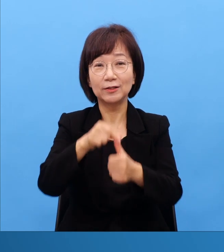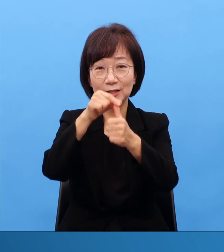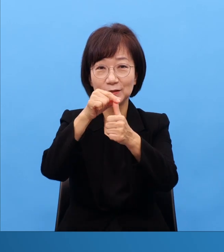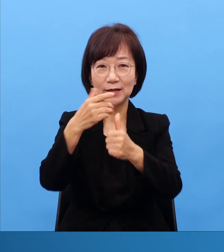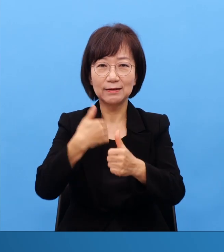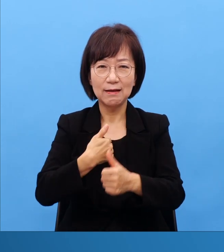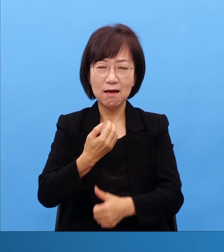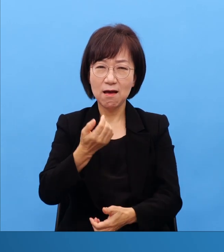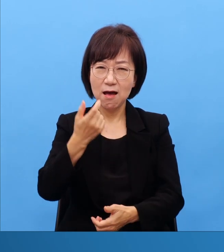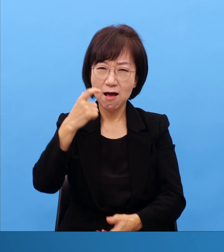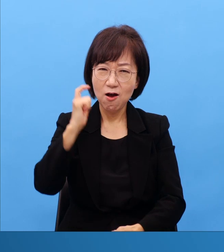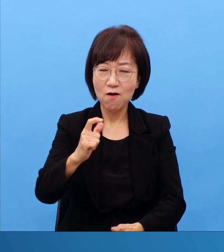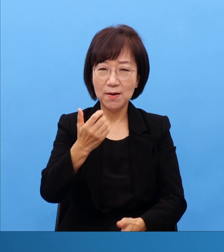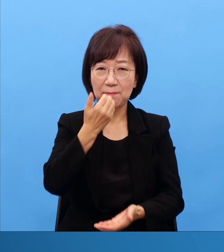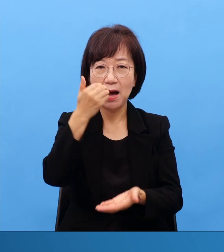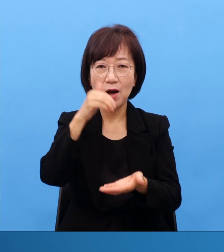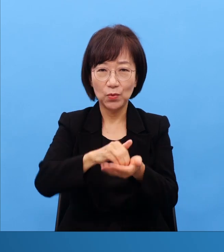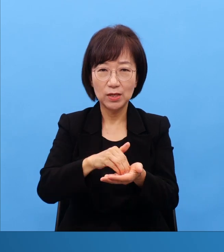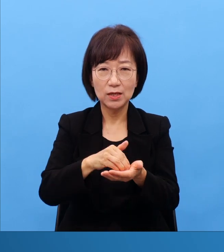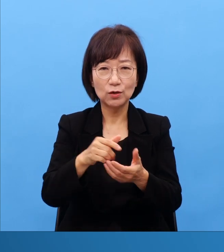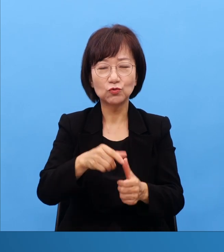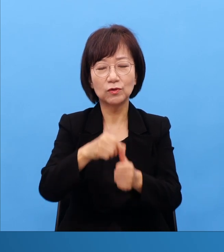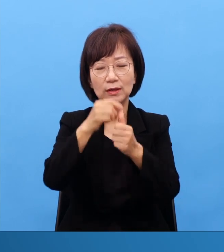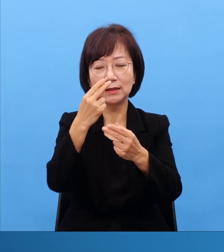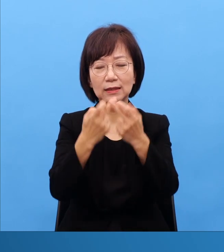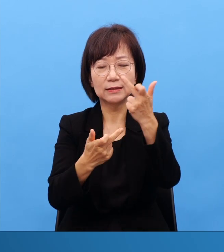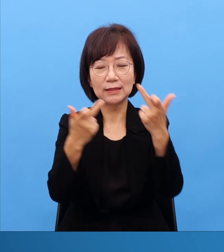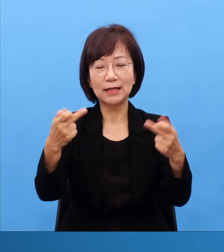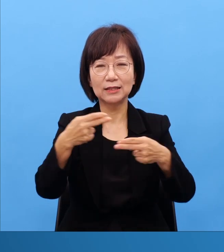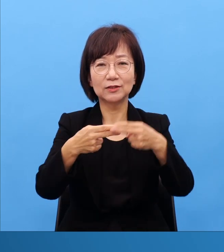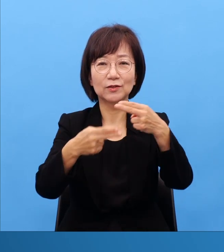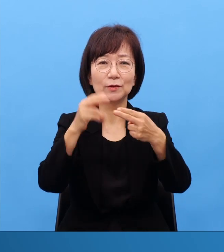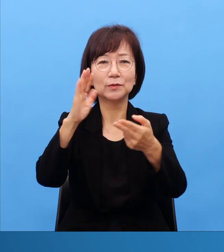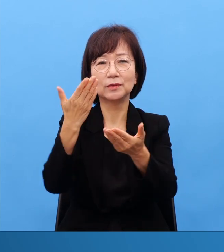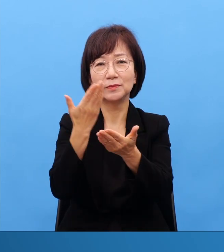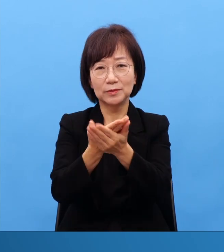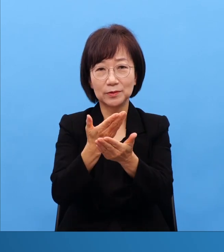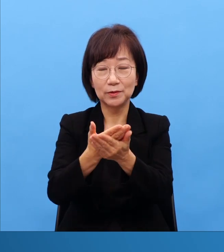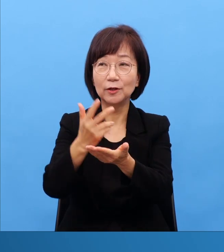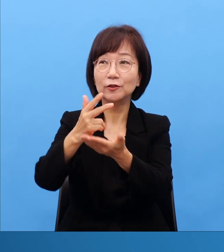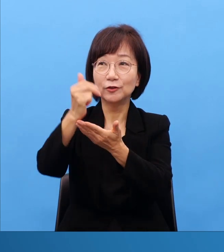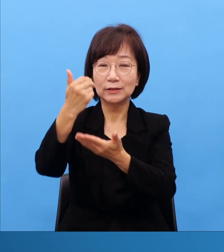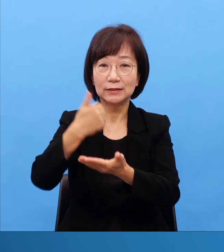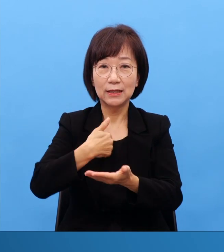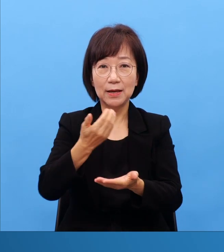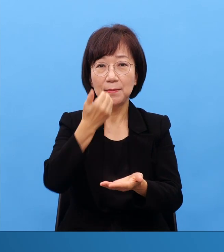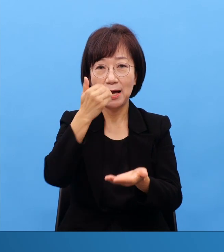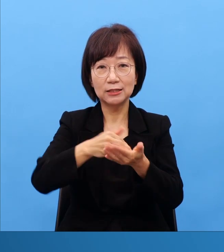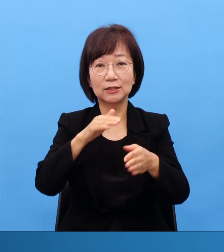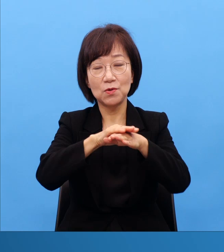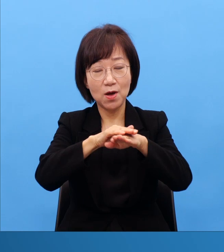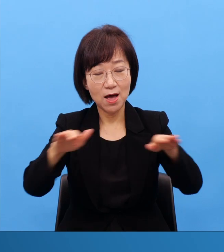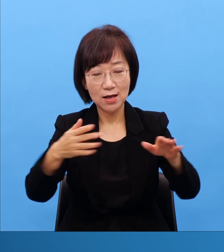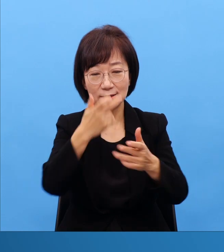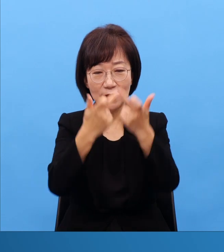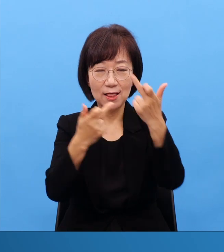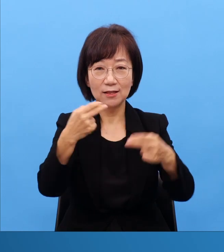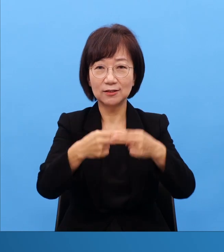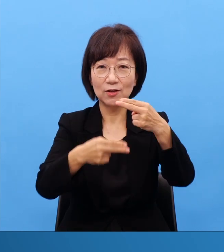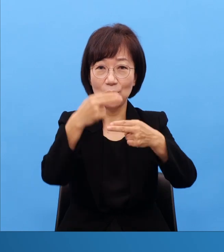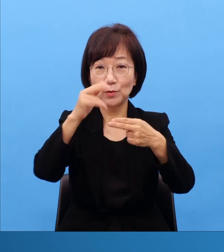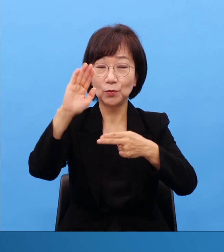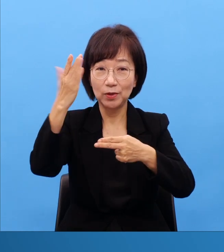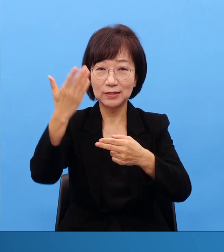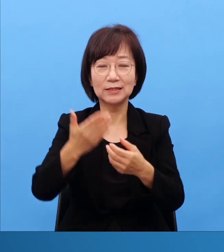건지시고 내게 견고한 바위와 구원하는 산성이 되소서. 주는 나의 산성과 반석과 산성이시니